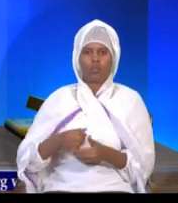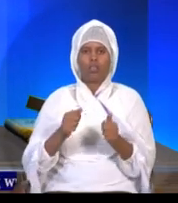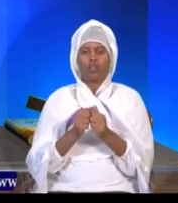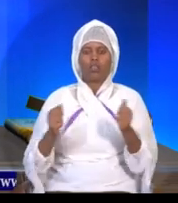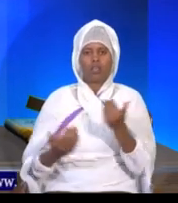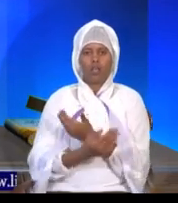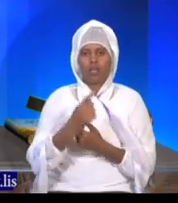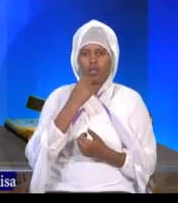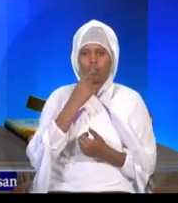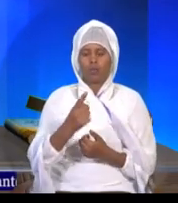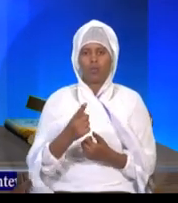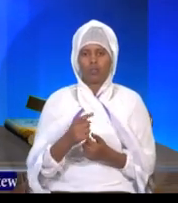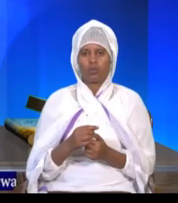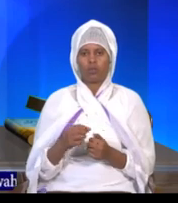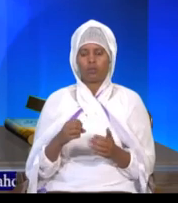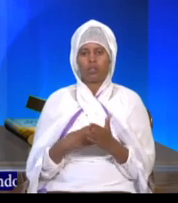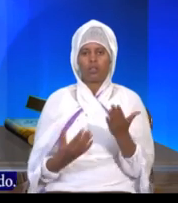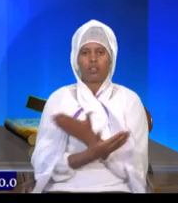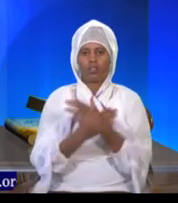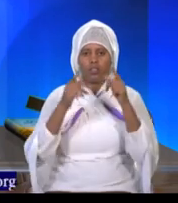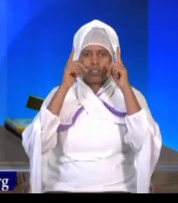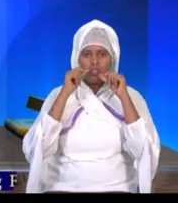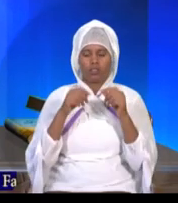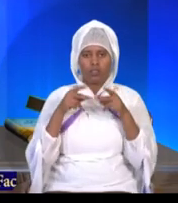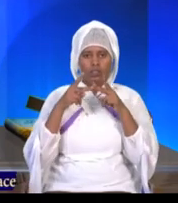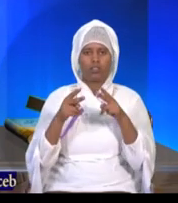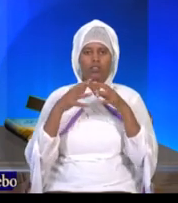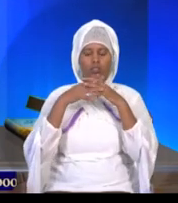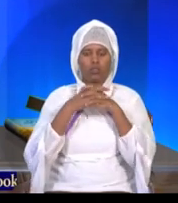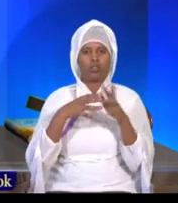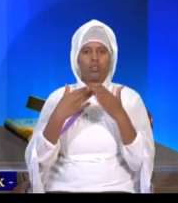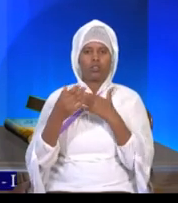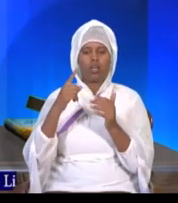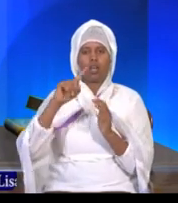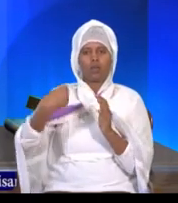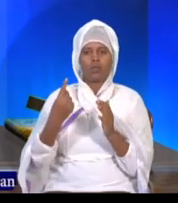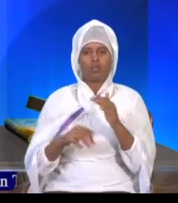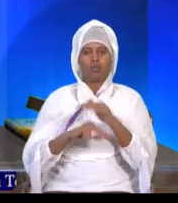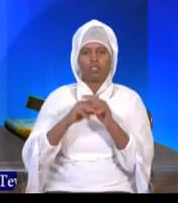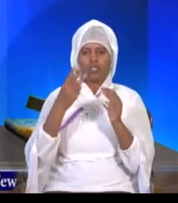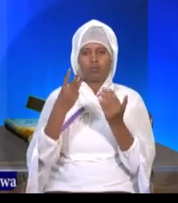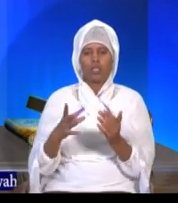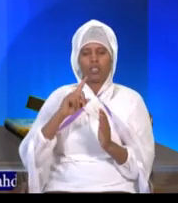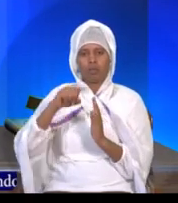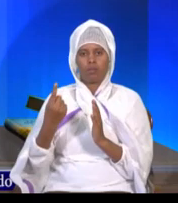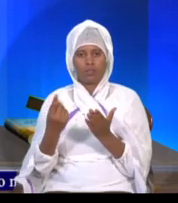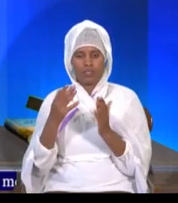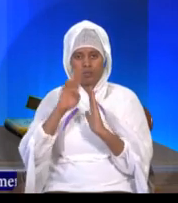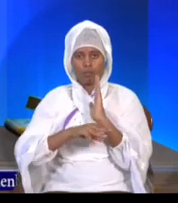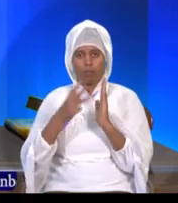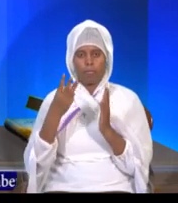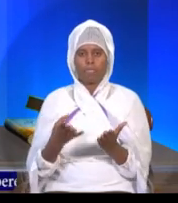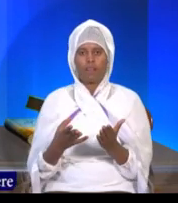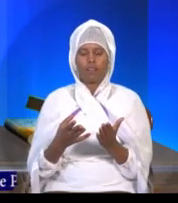ግን ኣይበልኩልካን ምንቲ ከይድቅስ ማለት እዩ መሊሱ ፀውሙ ፀሊ ዓመት ከይመለአ 3 መዓልቲ መሰረፈታ ኣብ